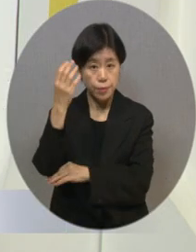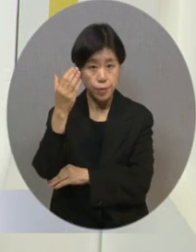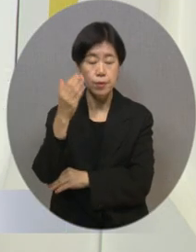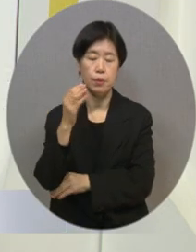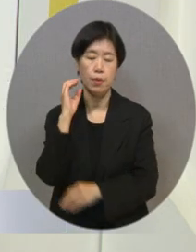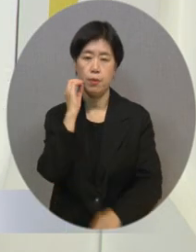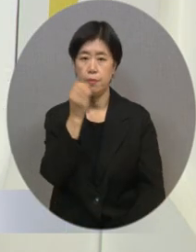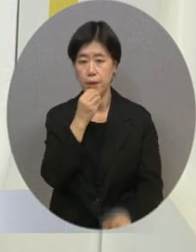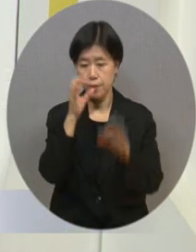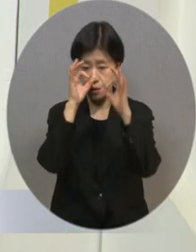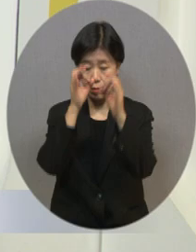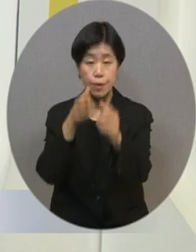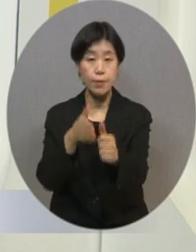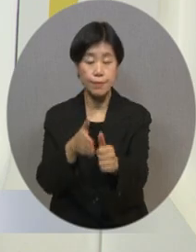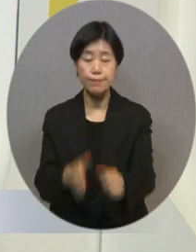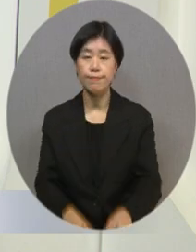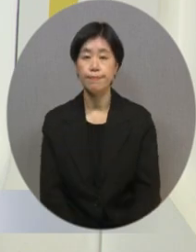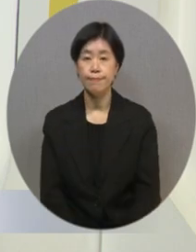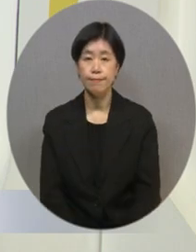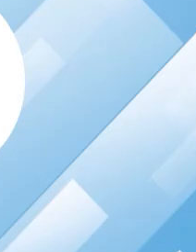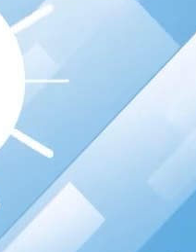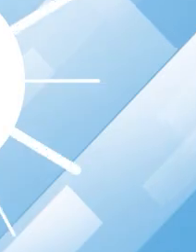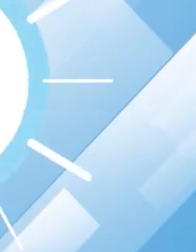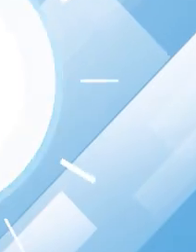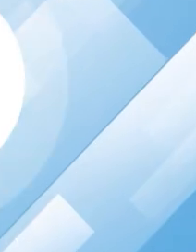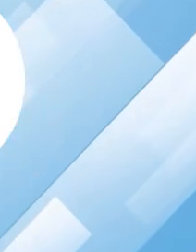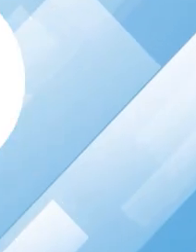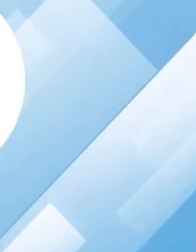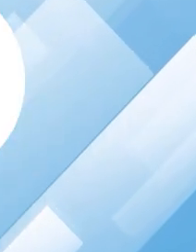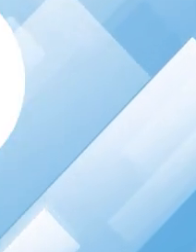뉴스 홈페이지를 통해 확인할 수 있습니다